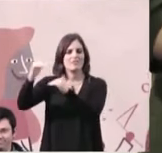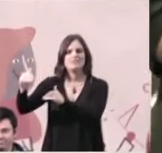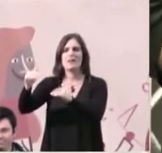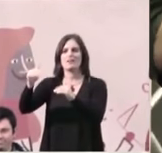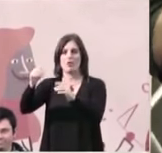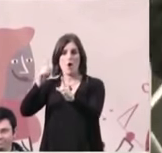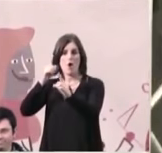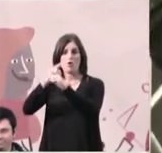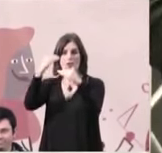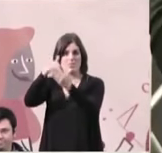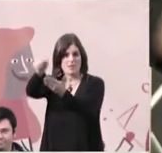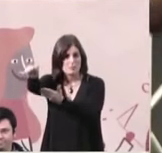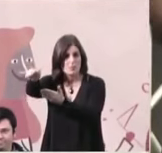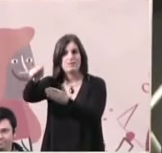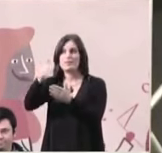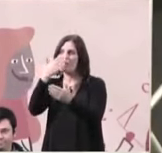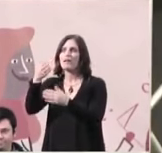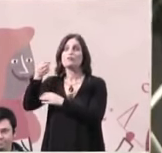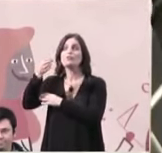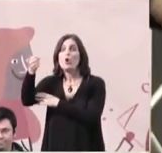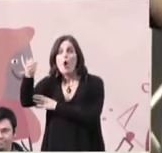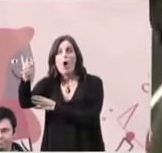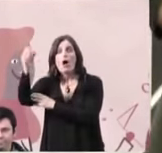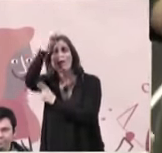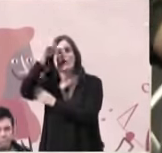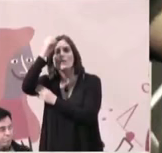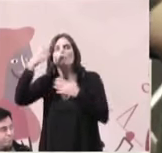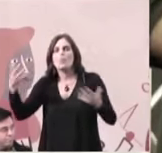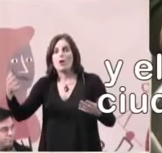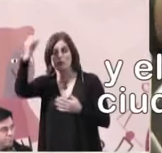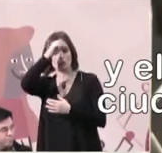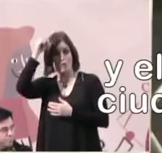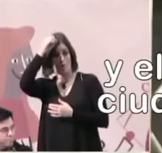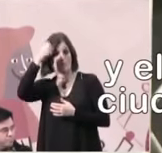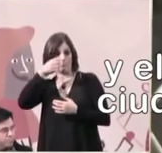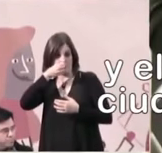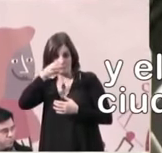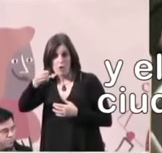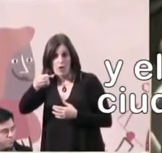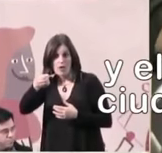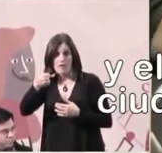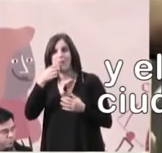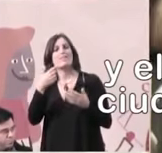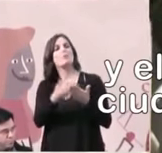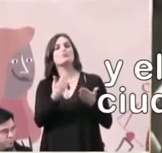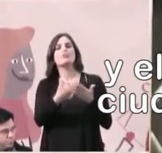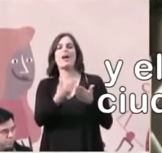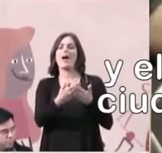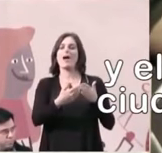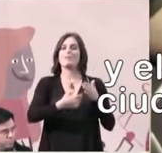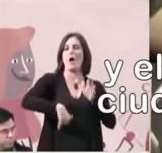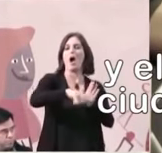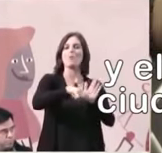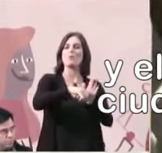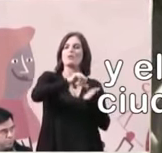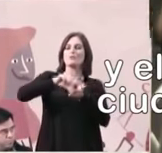els desnonaments, el PSOE, per demostrar lo a prop que està de la realitat social i el contacte que té amb el reclam que la